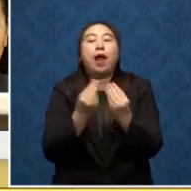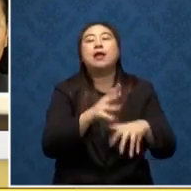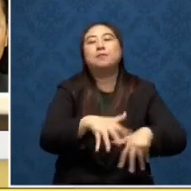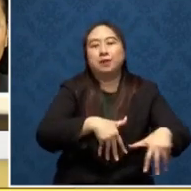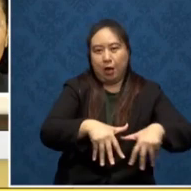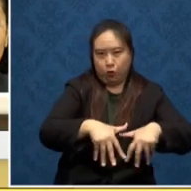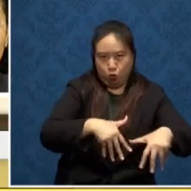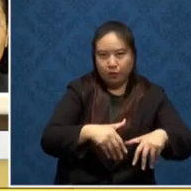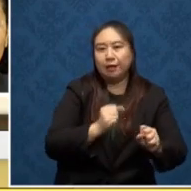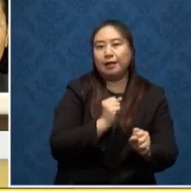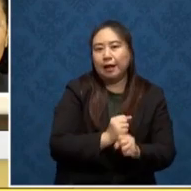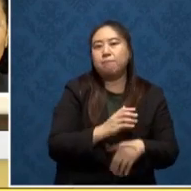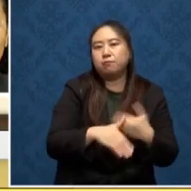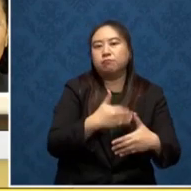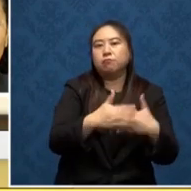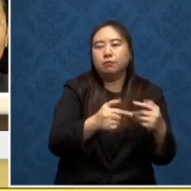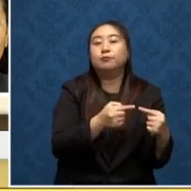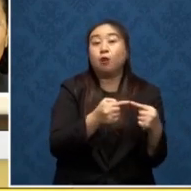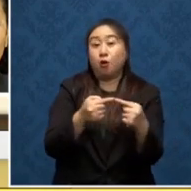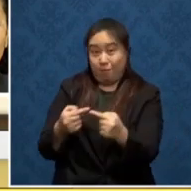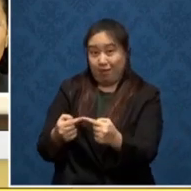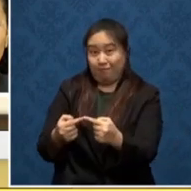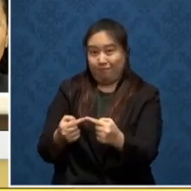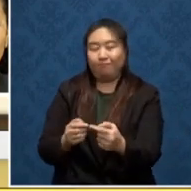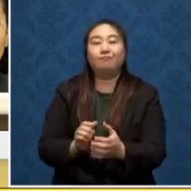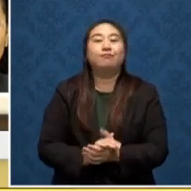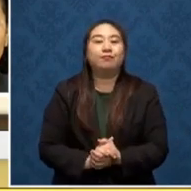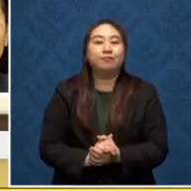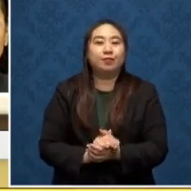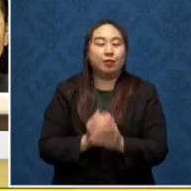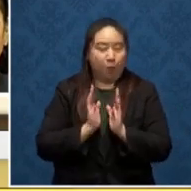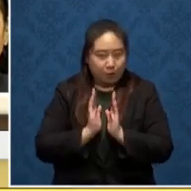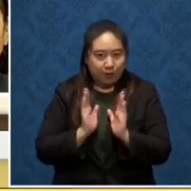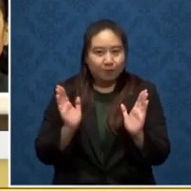นการที่จะเดินหน้าในส่วนนี้ต่ไปครับขอรัยาทธรธานครัตาบขอบคุณอย่างจรงครับ